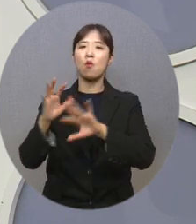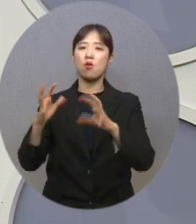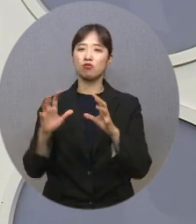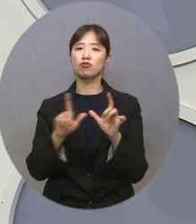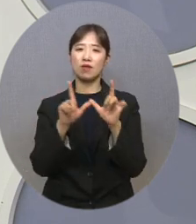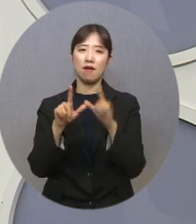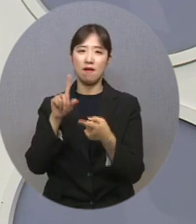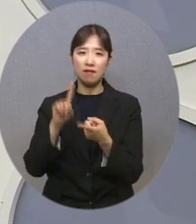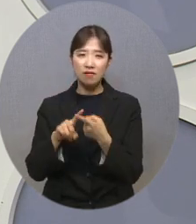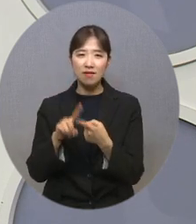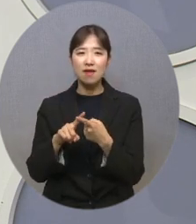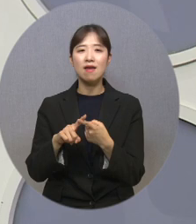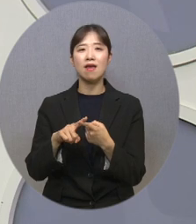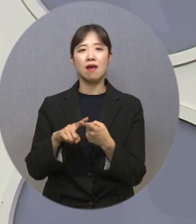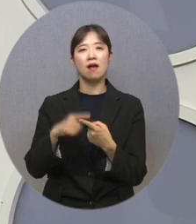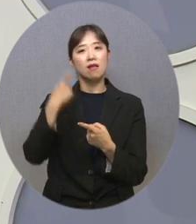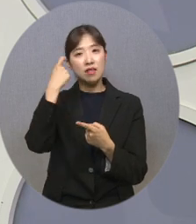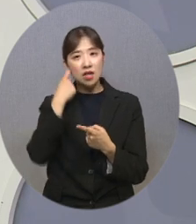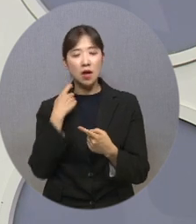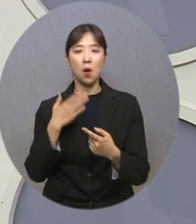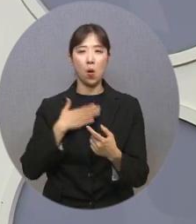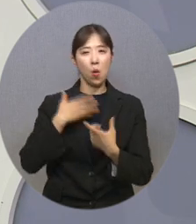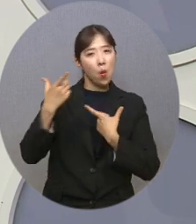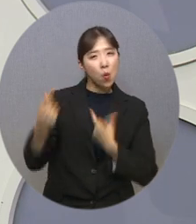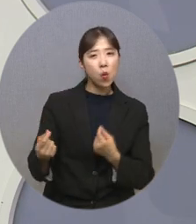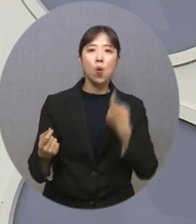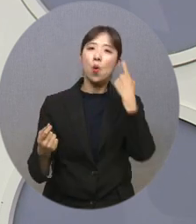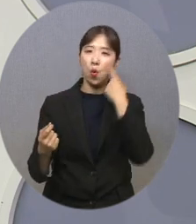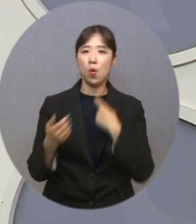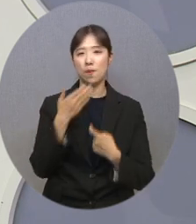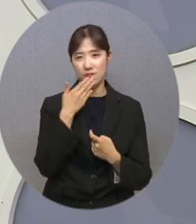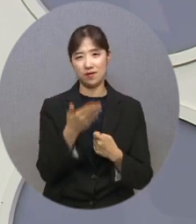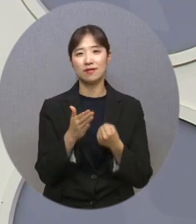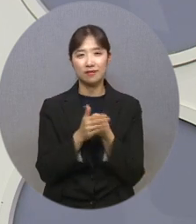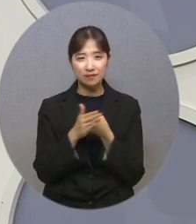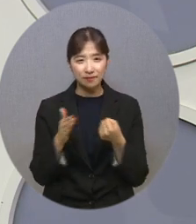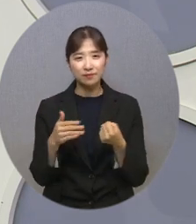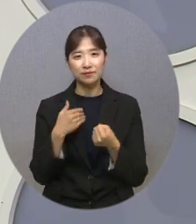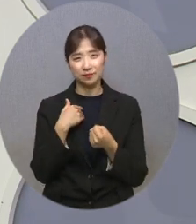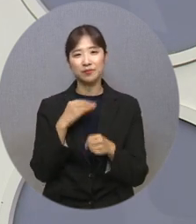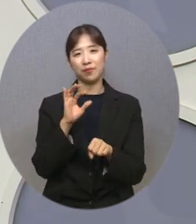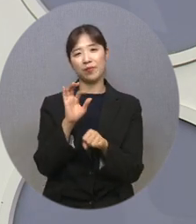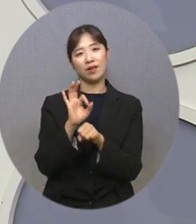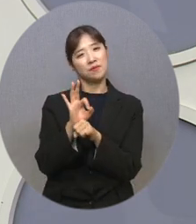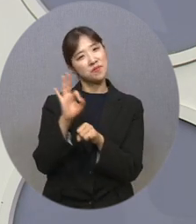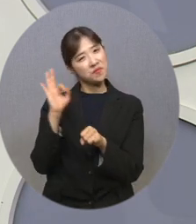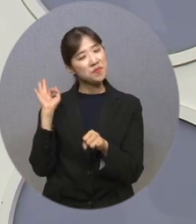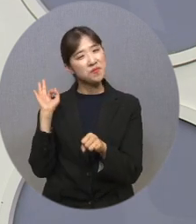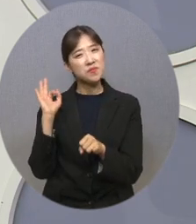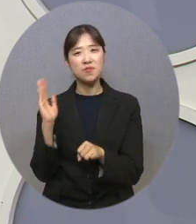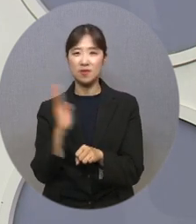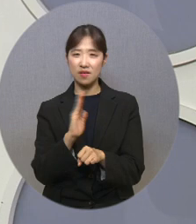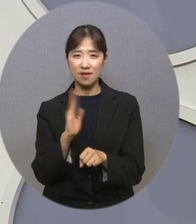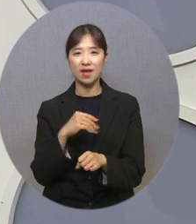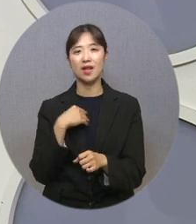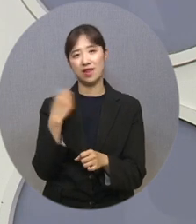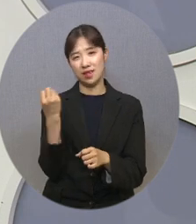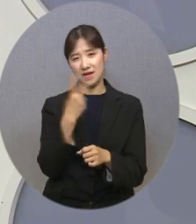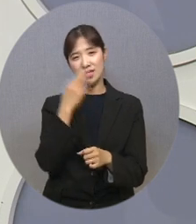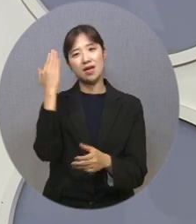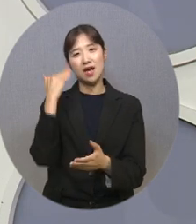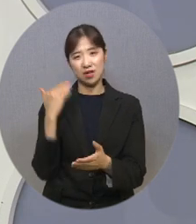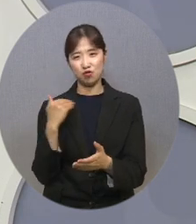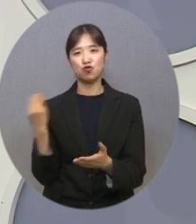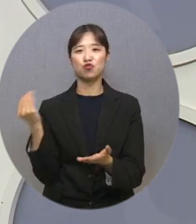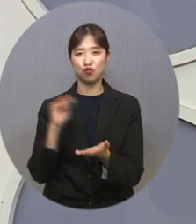대한 것을 체감할 수 있는 아주 좋은 계기였죠. 그래서 제가 10여 년 전에 다시